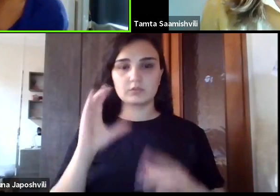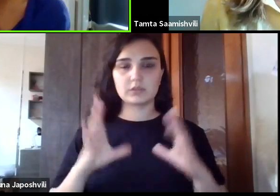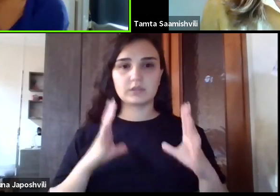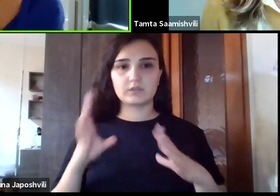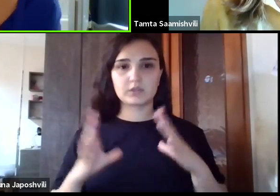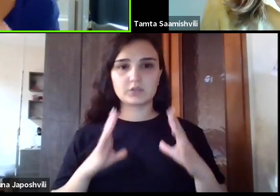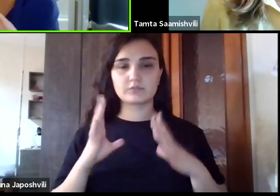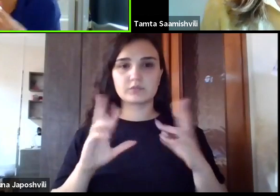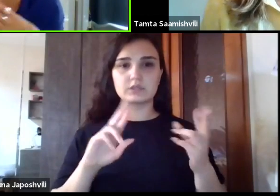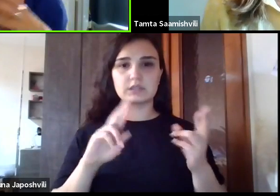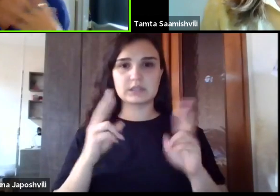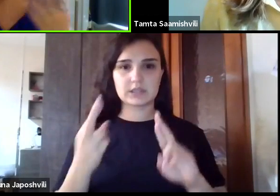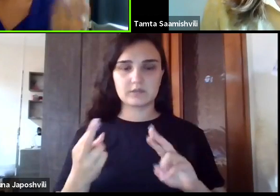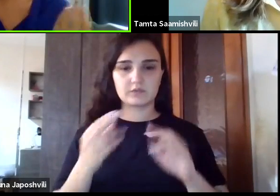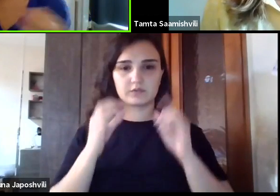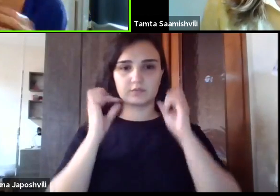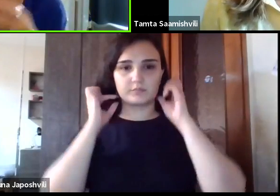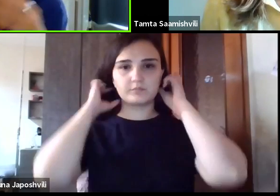ივარჯიშოს, იცეკვოს,